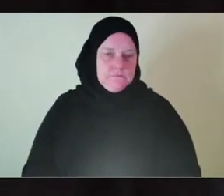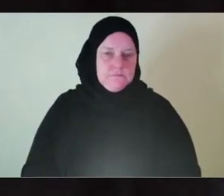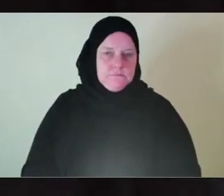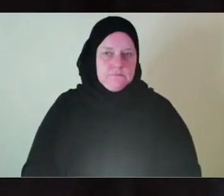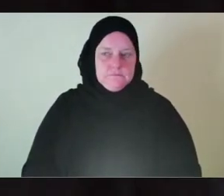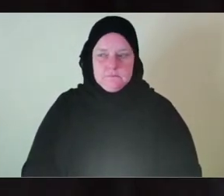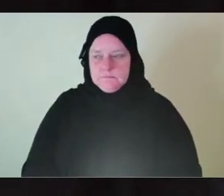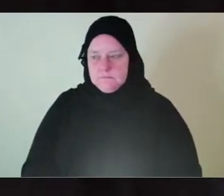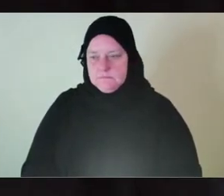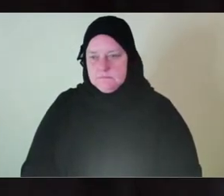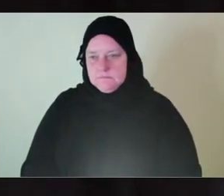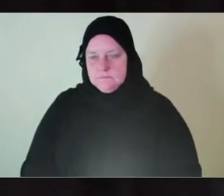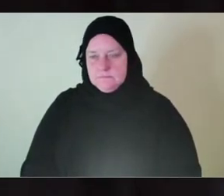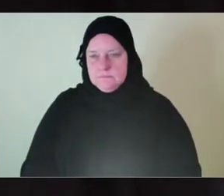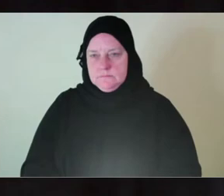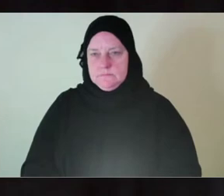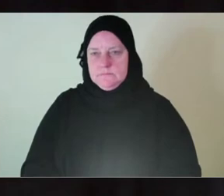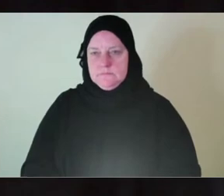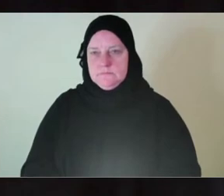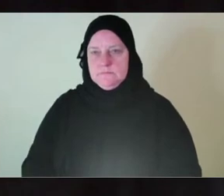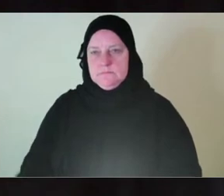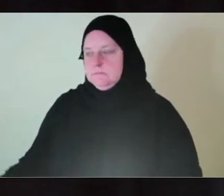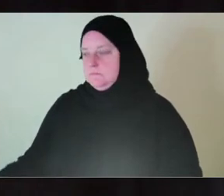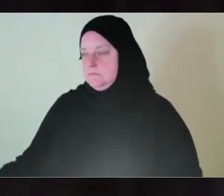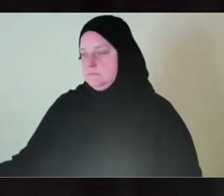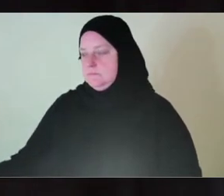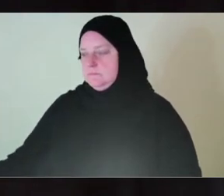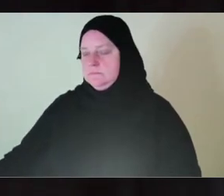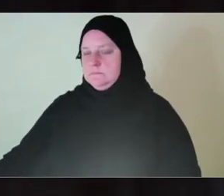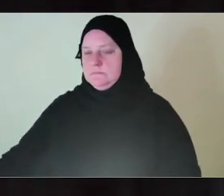صلى الله عليك يا